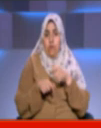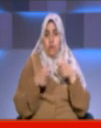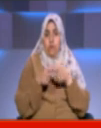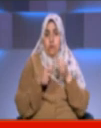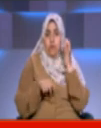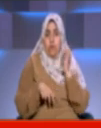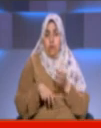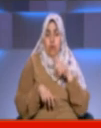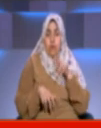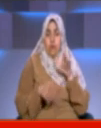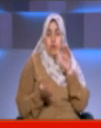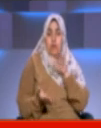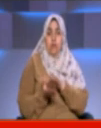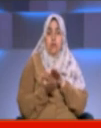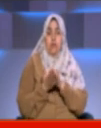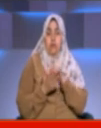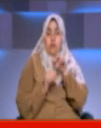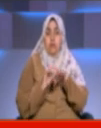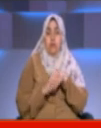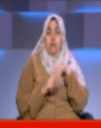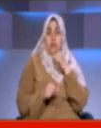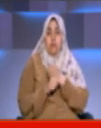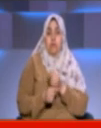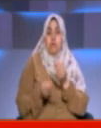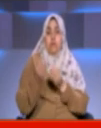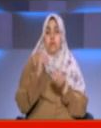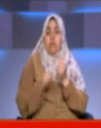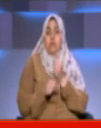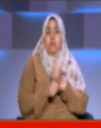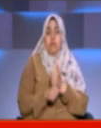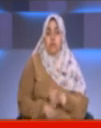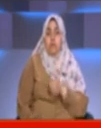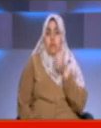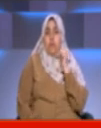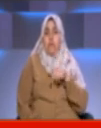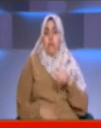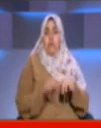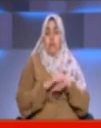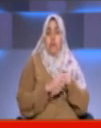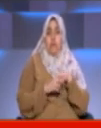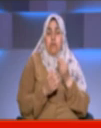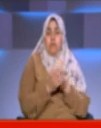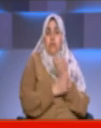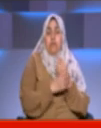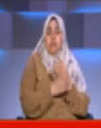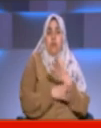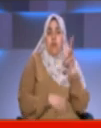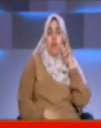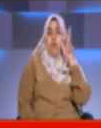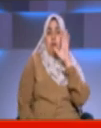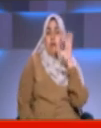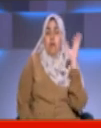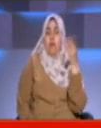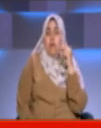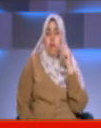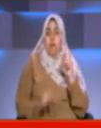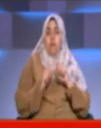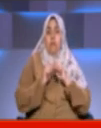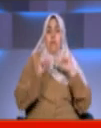يعني الجزيرة التكنيكات التي تستخدمها في التضليل الإعلامي أصبحت كلها